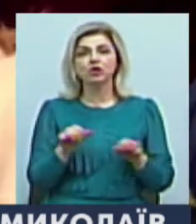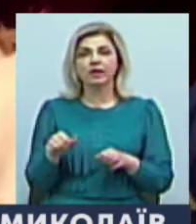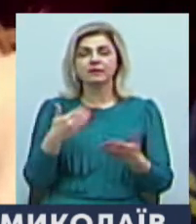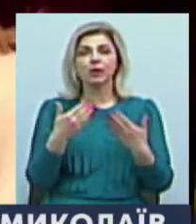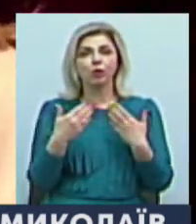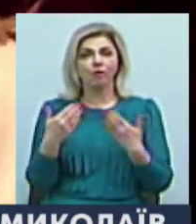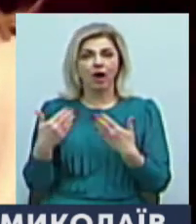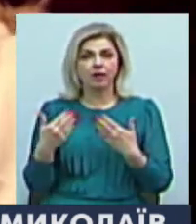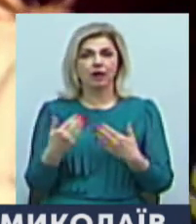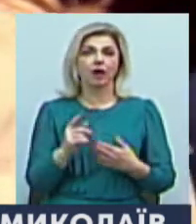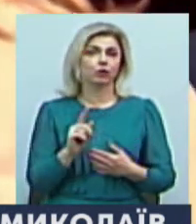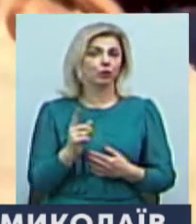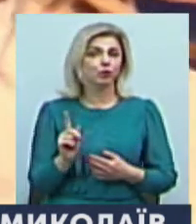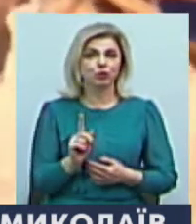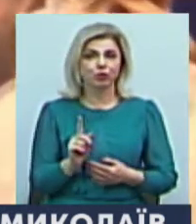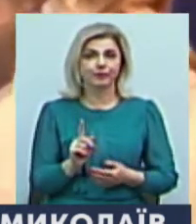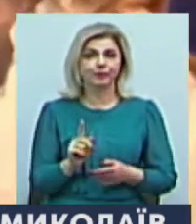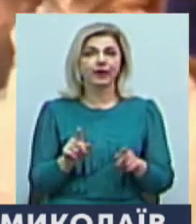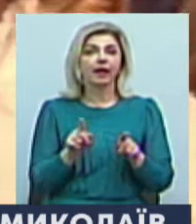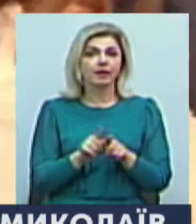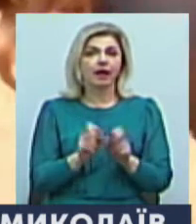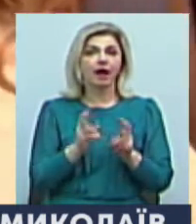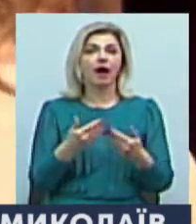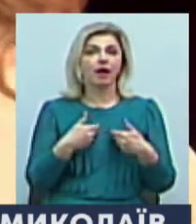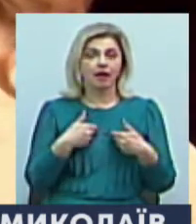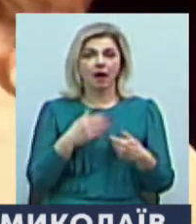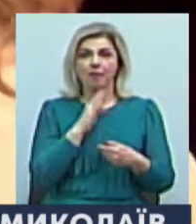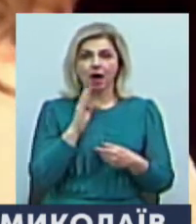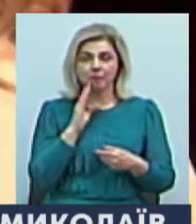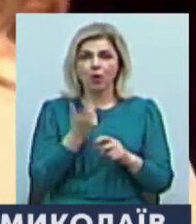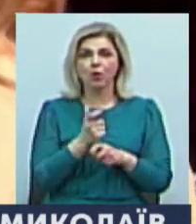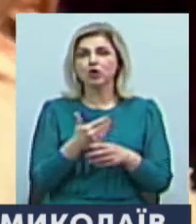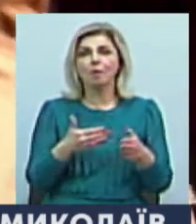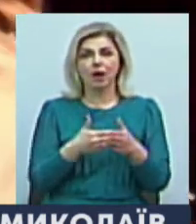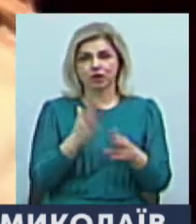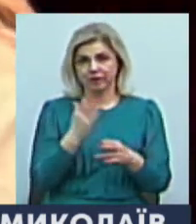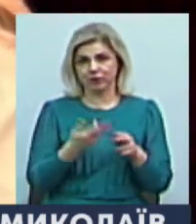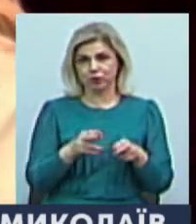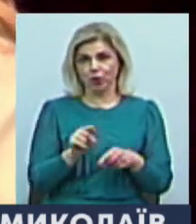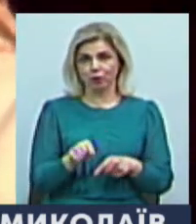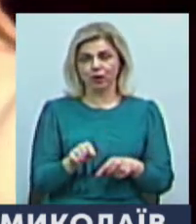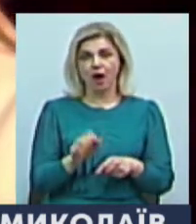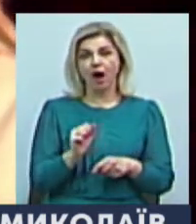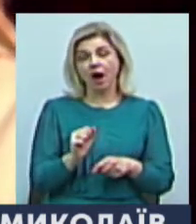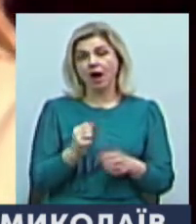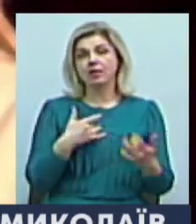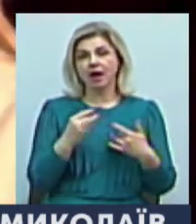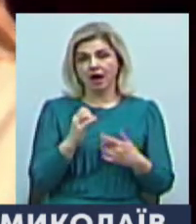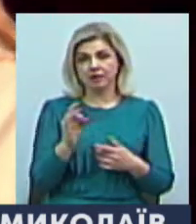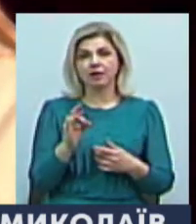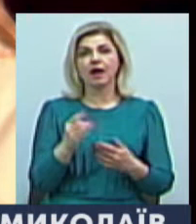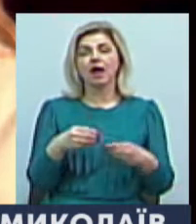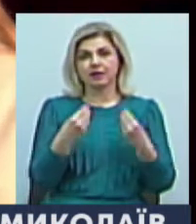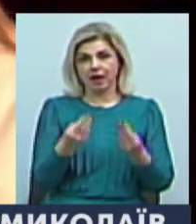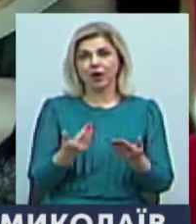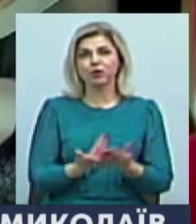спілкування, тому що такі, як я, мами, вони дуже обмежені в цьому. А театр, скажімо так, дає